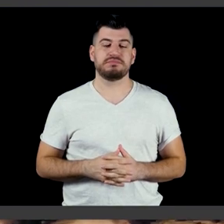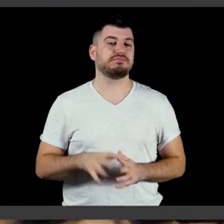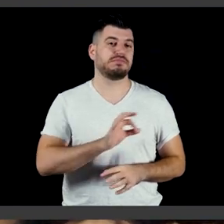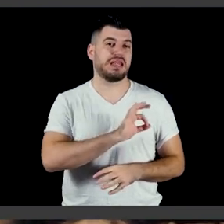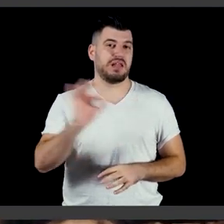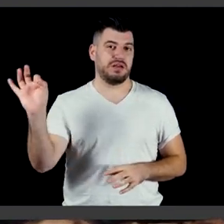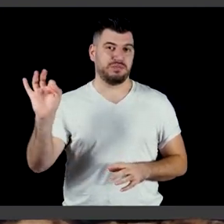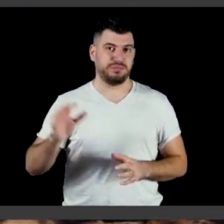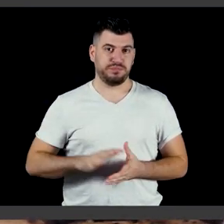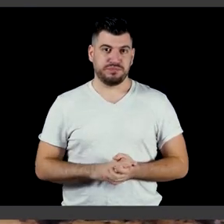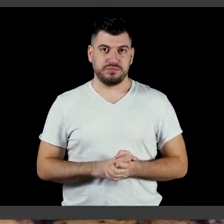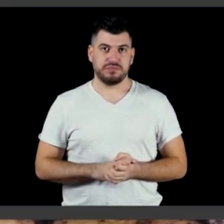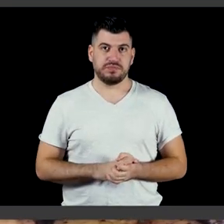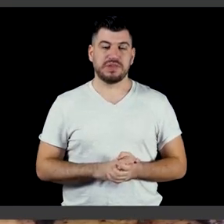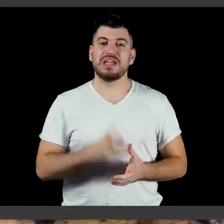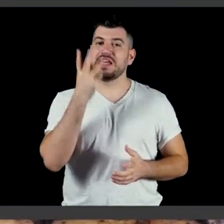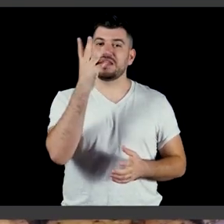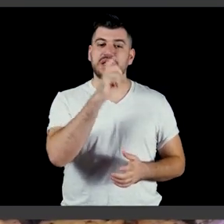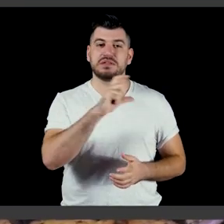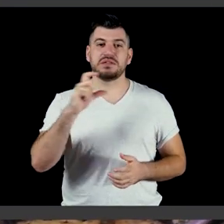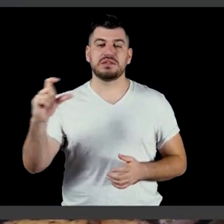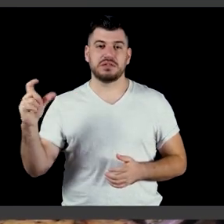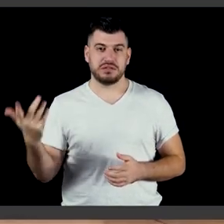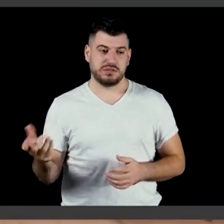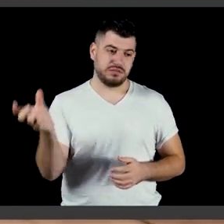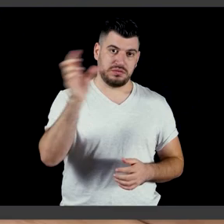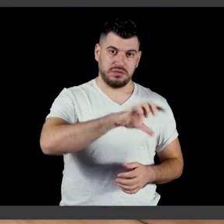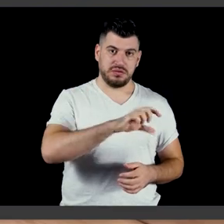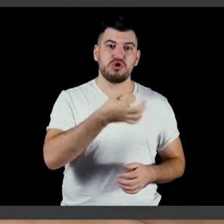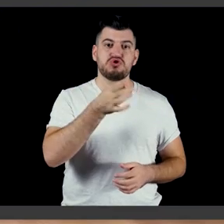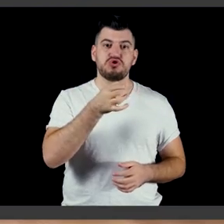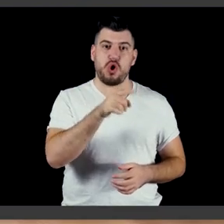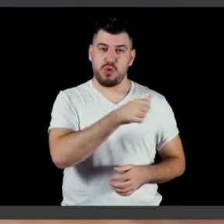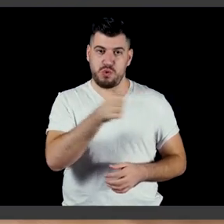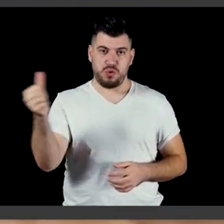Τέλεια. Θα ρίξω μέσα και τους τρεις κρόκους. Ανακατεύω.